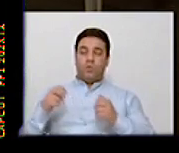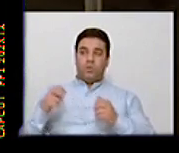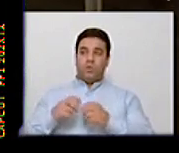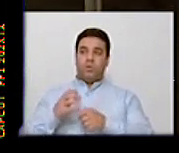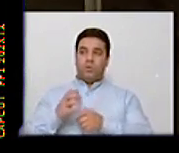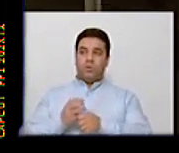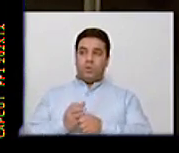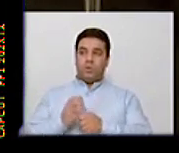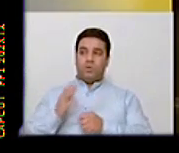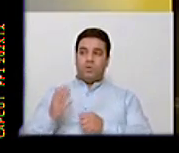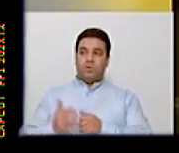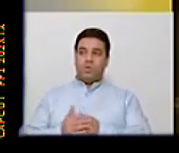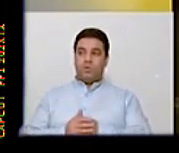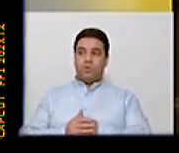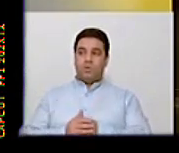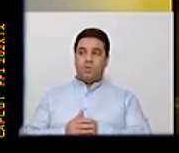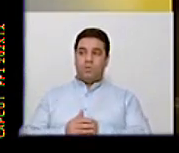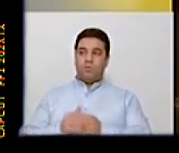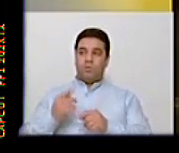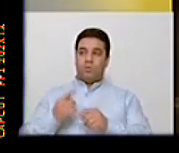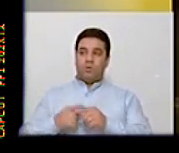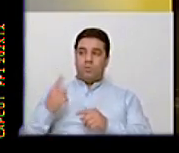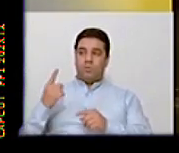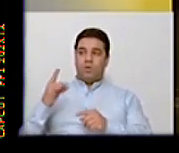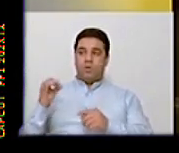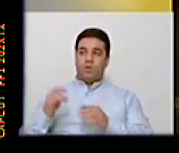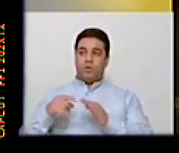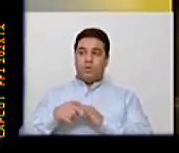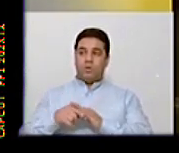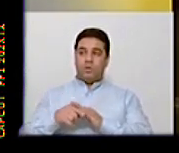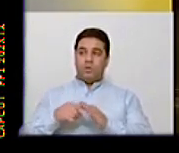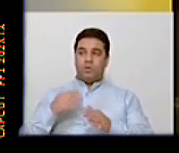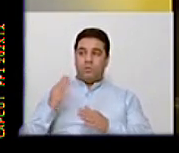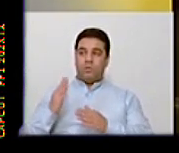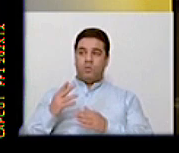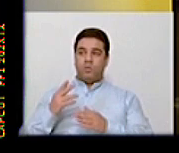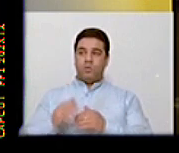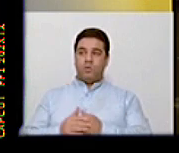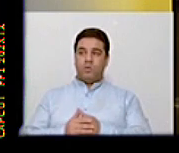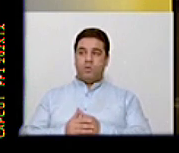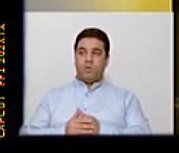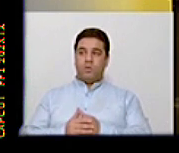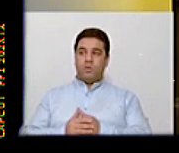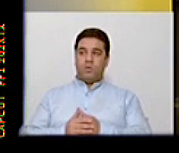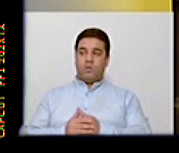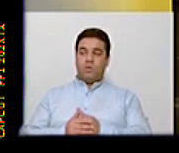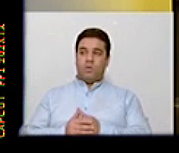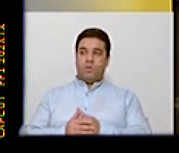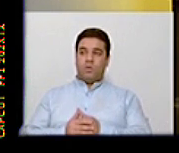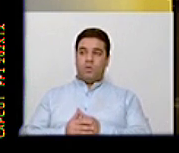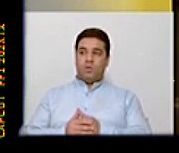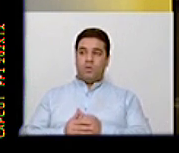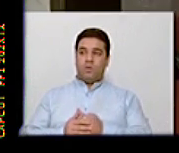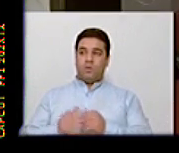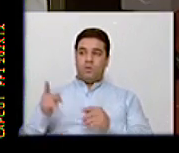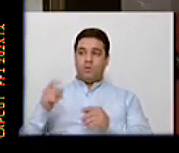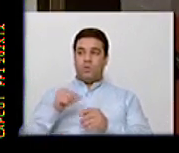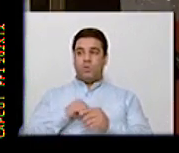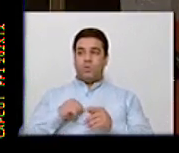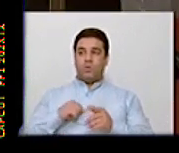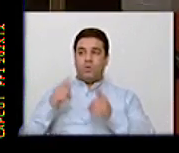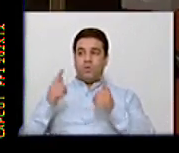siqilgan holatga keltiriladi. Buni bir marta tebrantirib yuborish kerak bo'ladi. Keyin esa tebranma harakatini